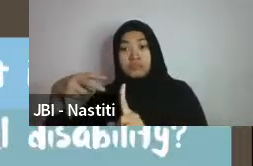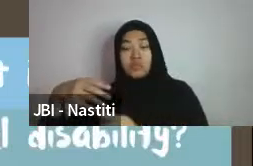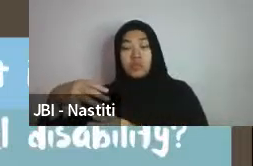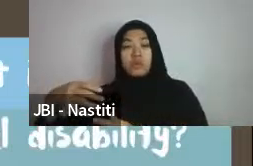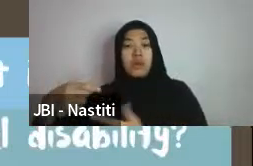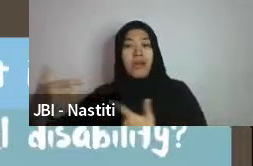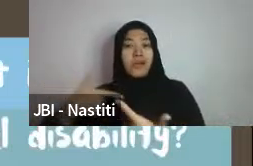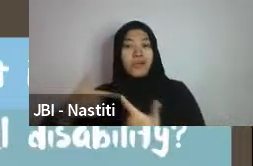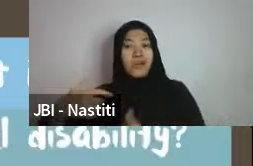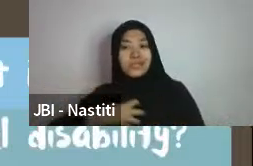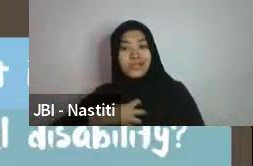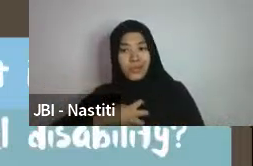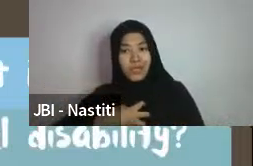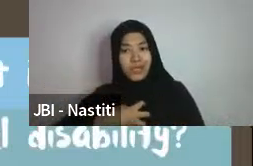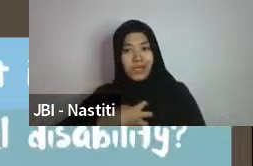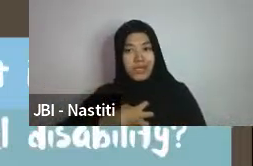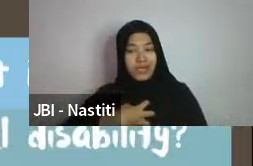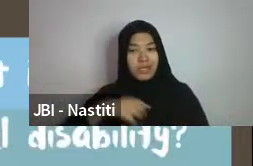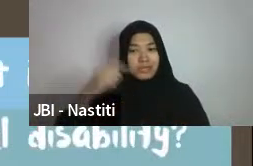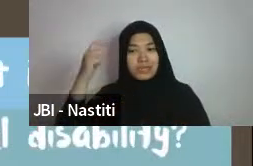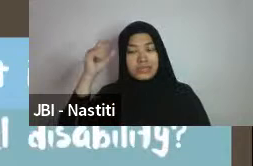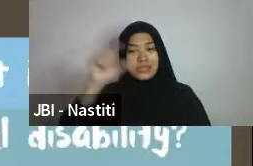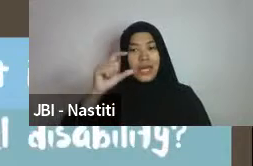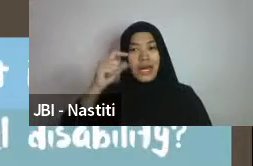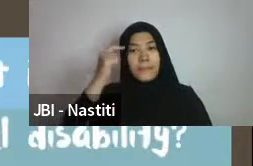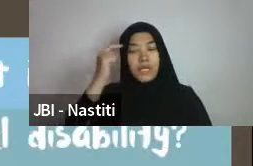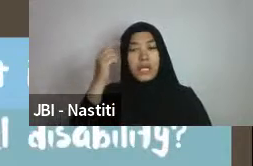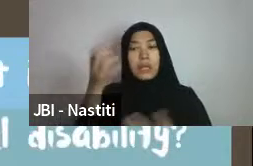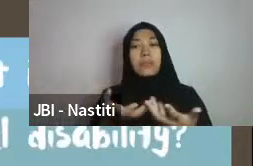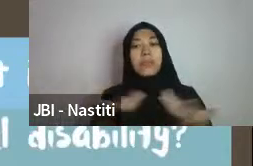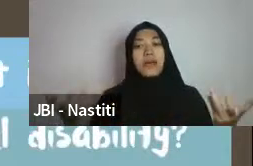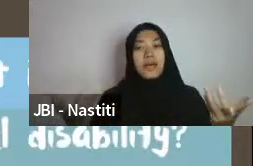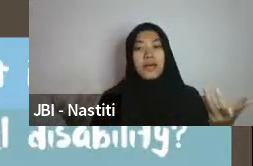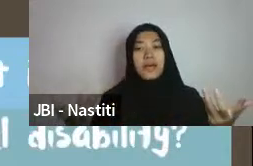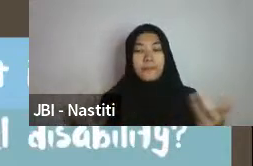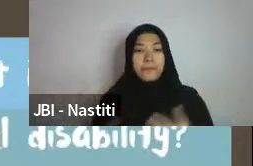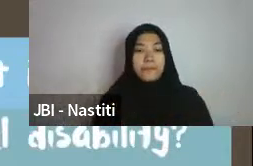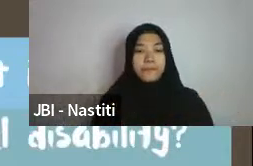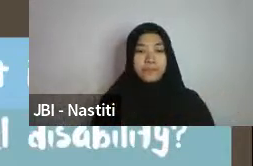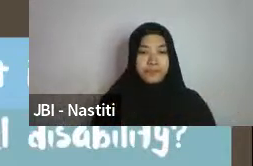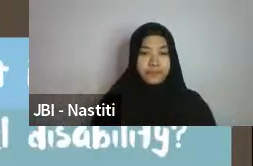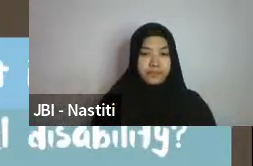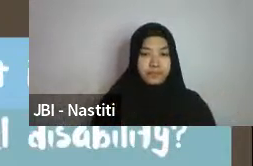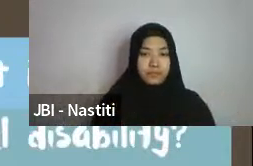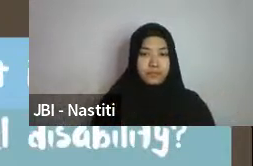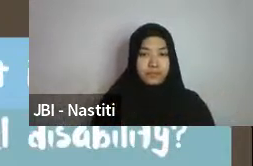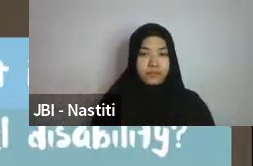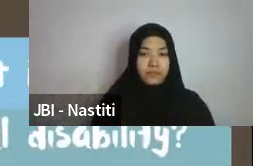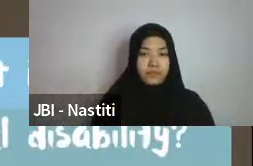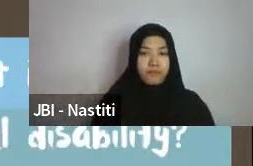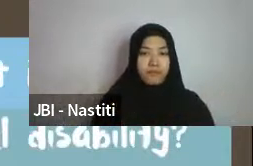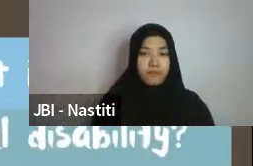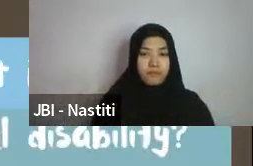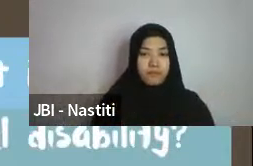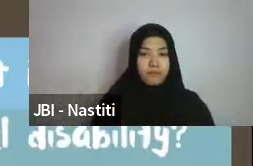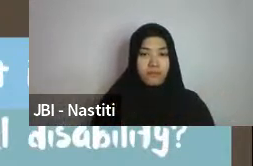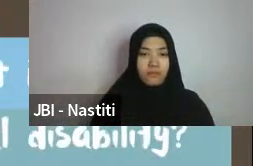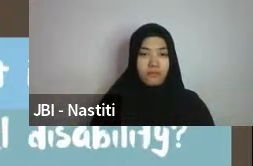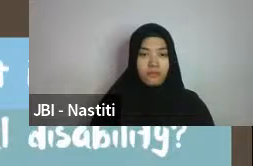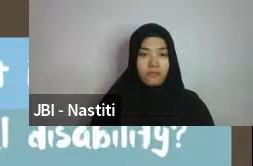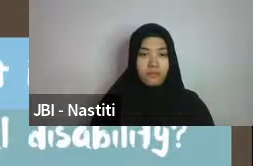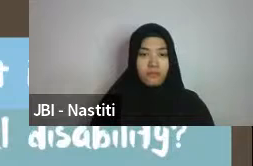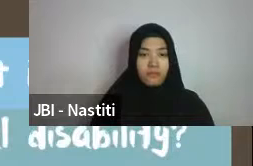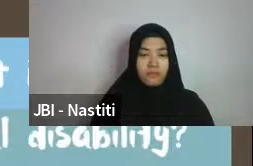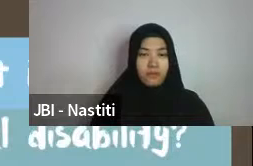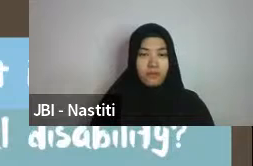that totally different from it's not different, different perspective from if you see them as person with mental